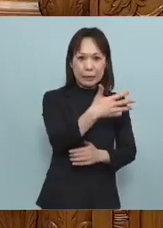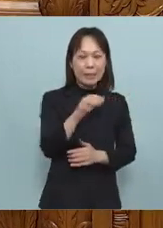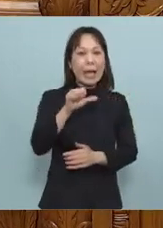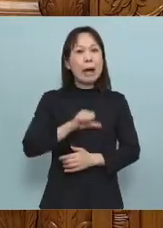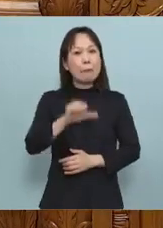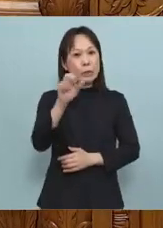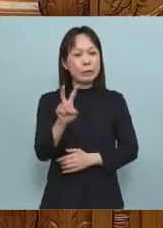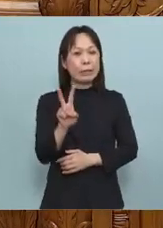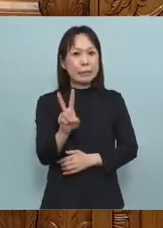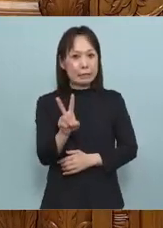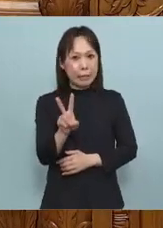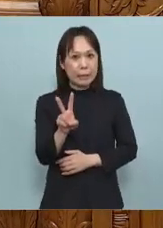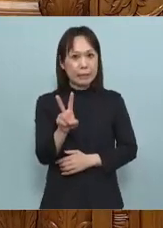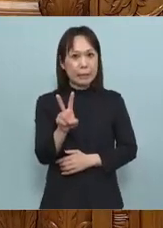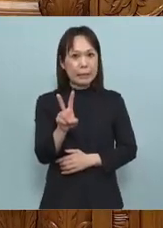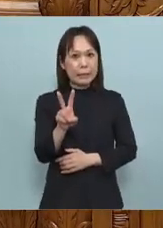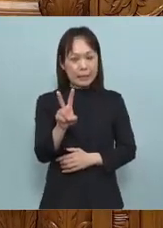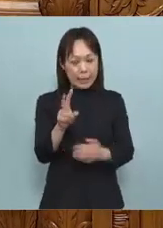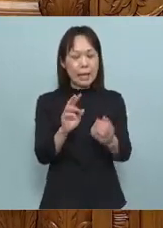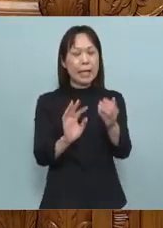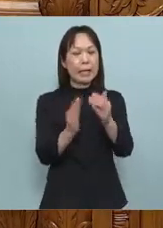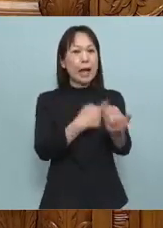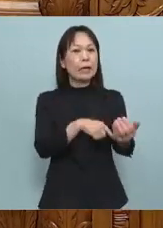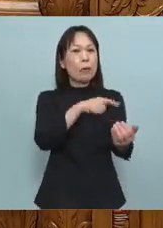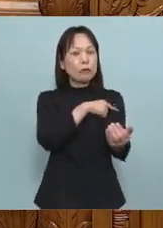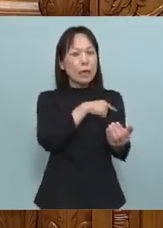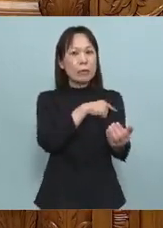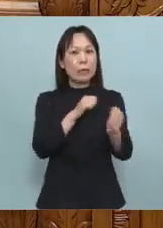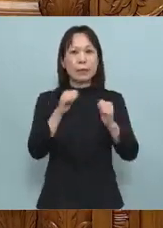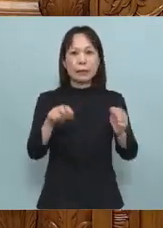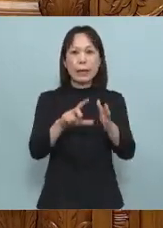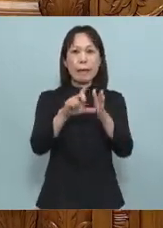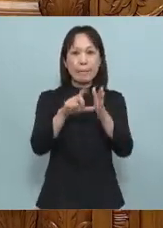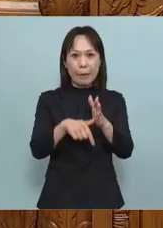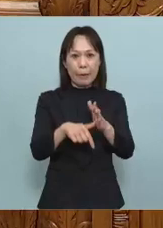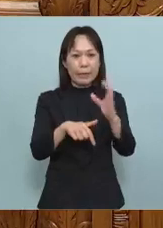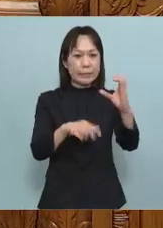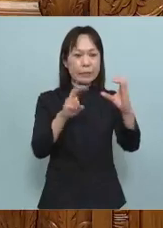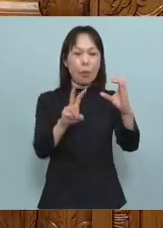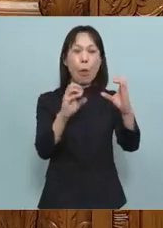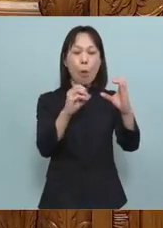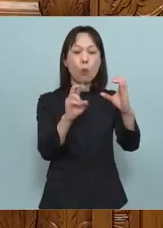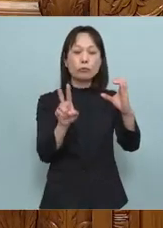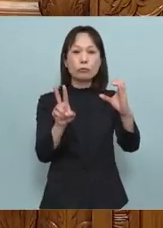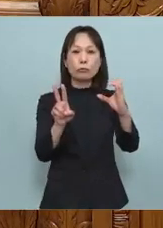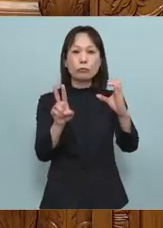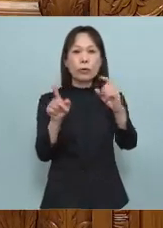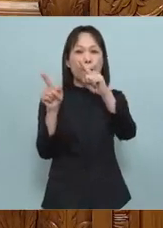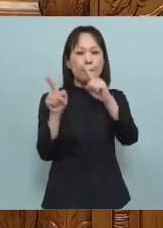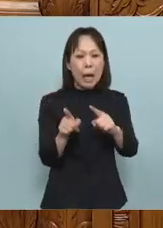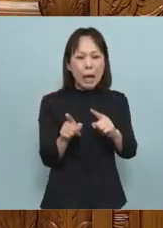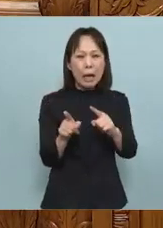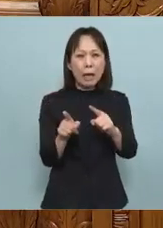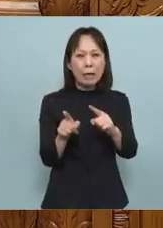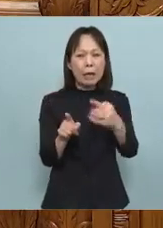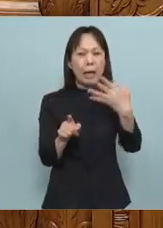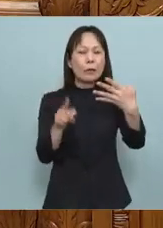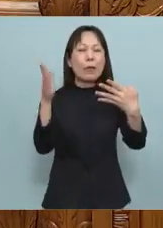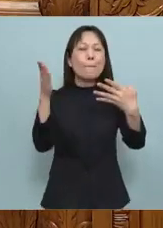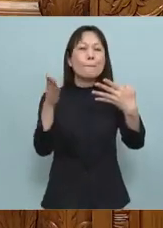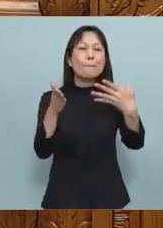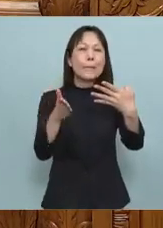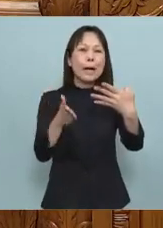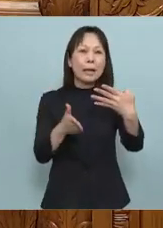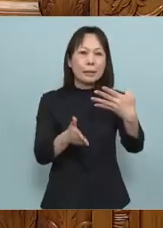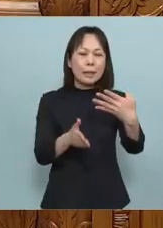アンモニア2割で火力発電を稼働した場合、CO2 削減効果はわずか 4% というのが気候ネットワ